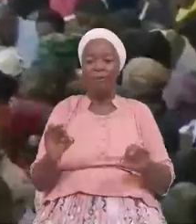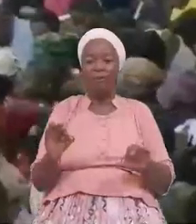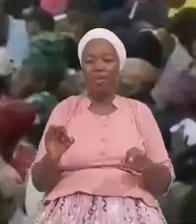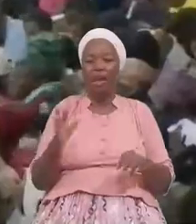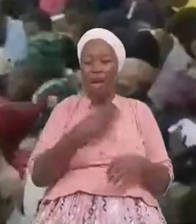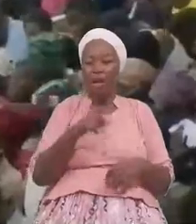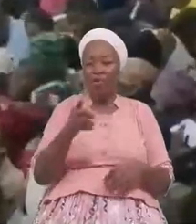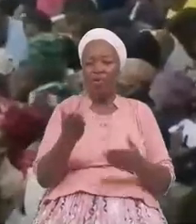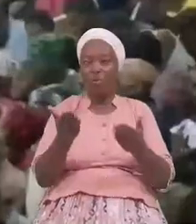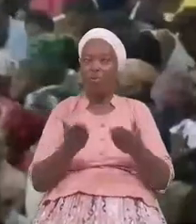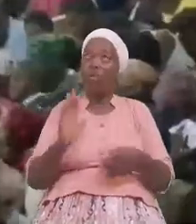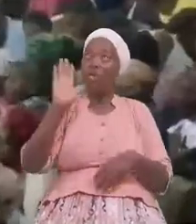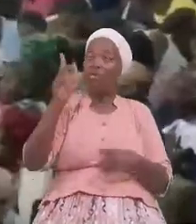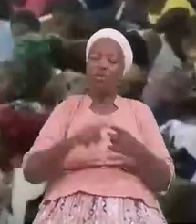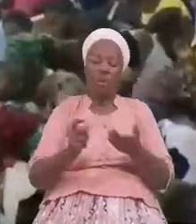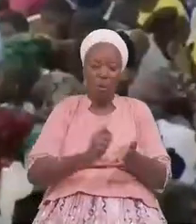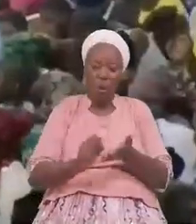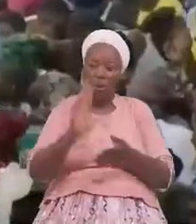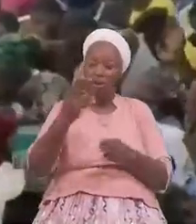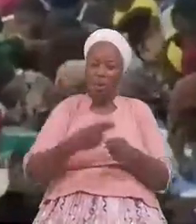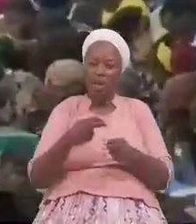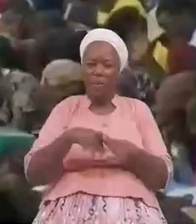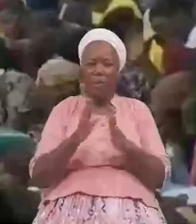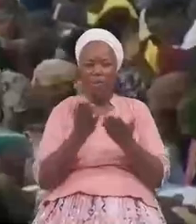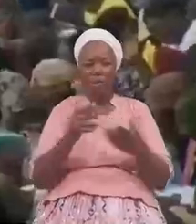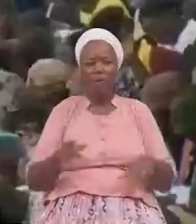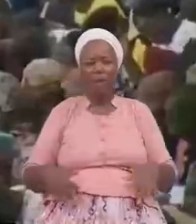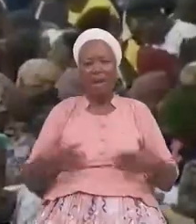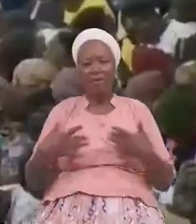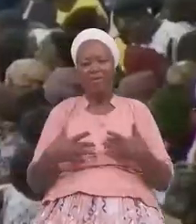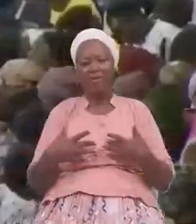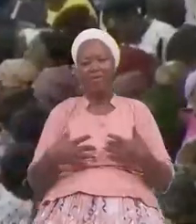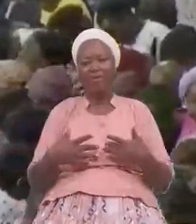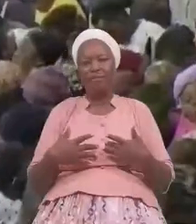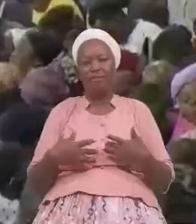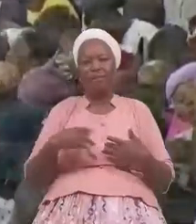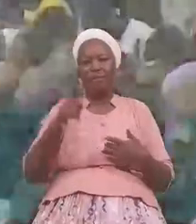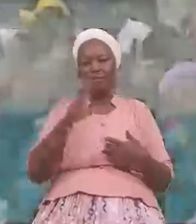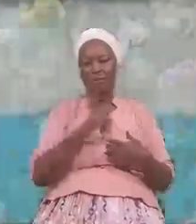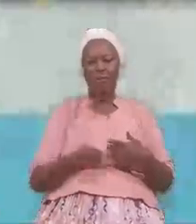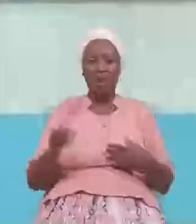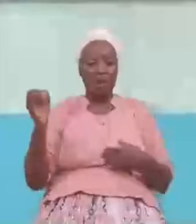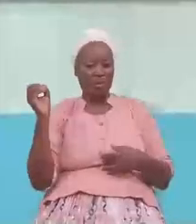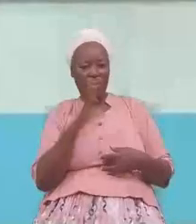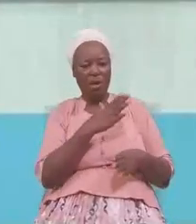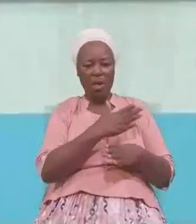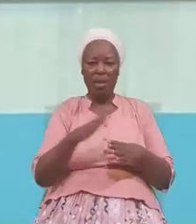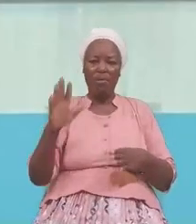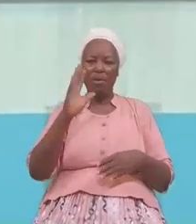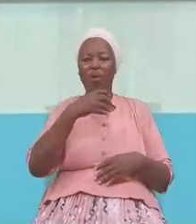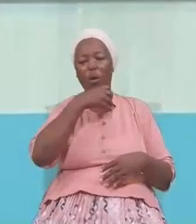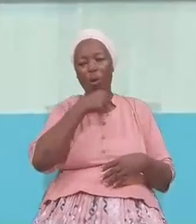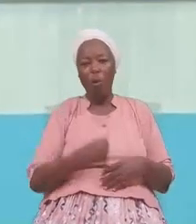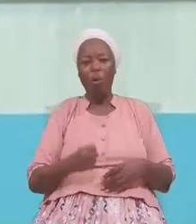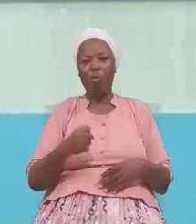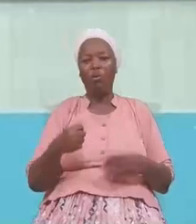Et tu veux qu'il écrive ton nom dans le livre de vie. Tu rejettes ton ancien